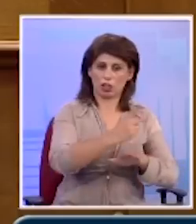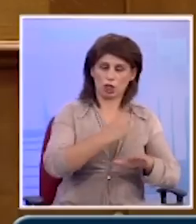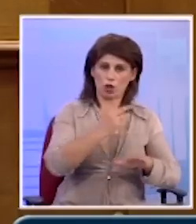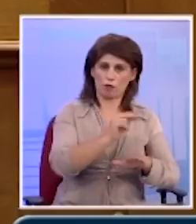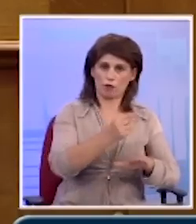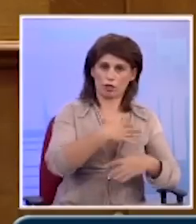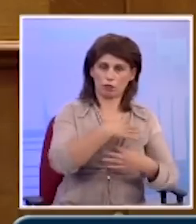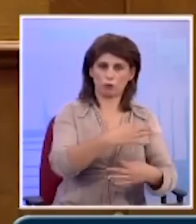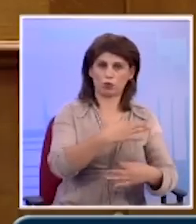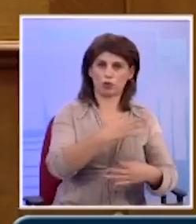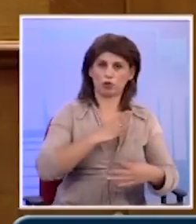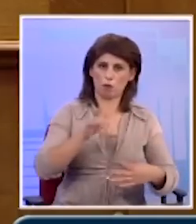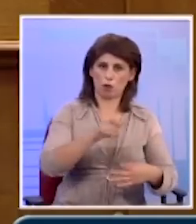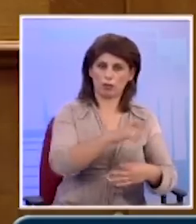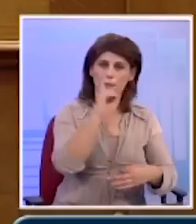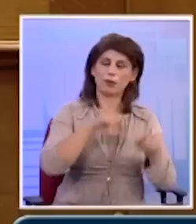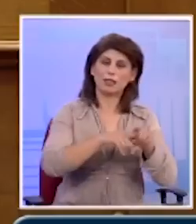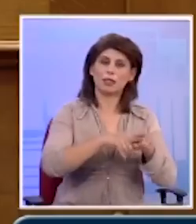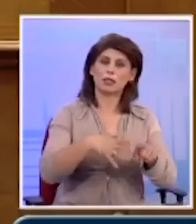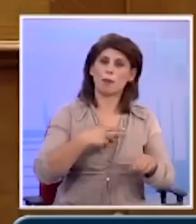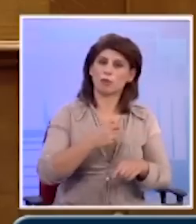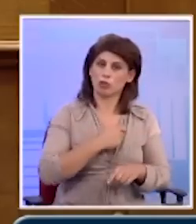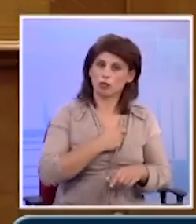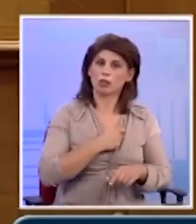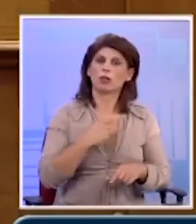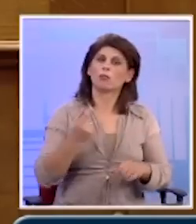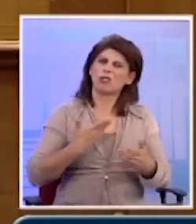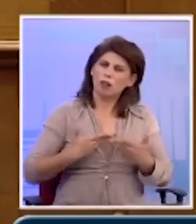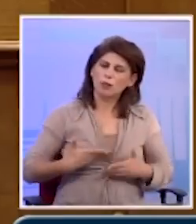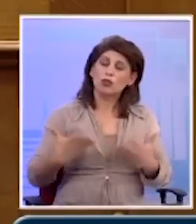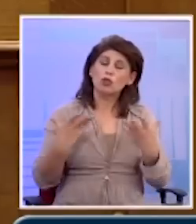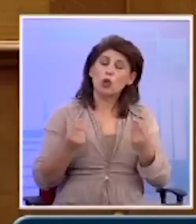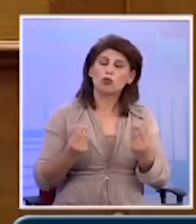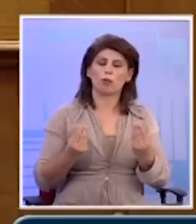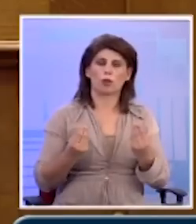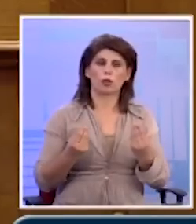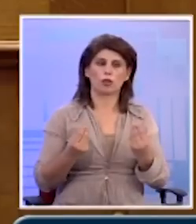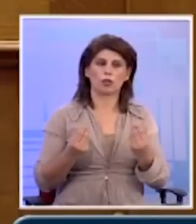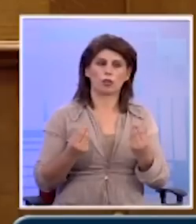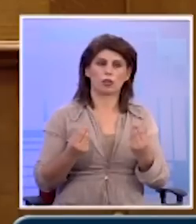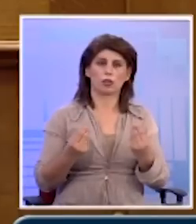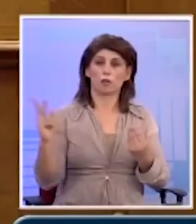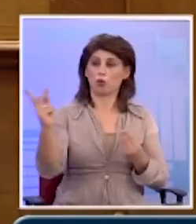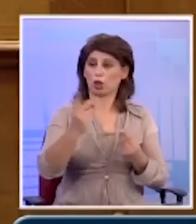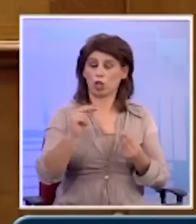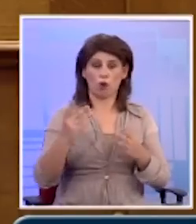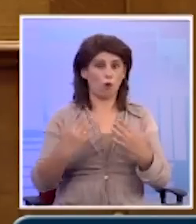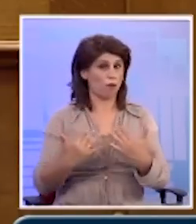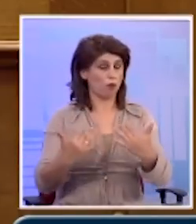κοινοβουλευτική εκπροσώπηση και τον πολίτη. Μια σχέση εμπιστοσύνης η οποία είχε τραυματιστεί τόσο που το